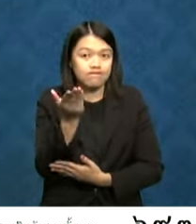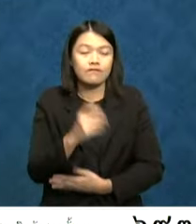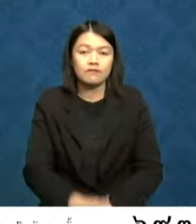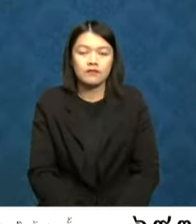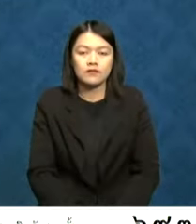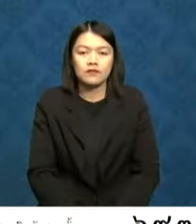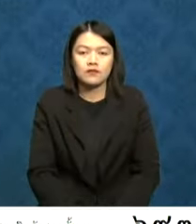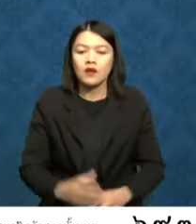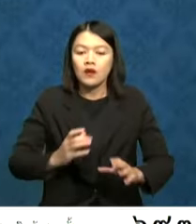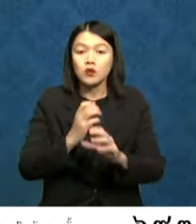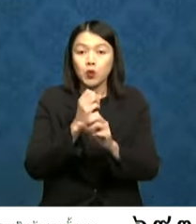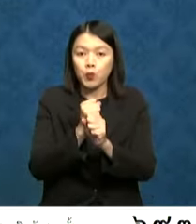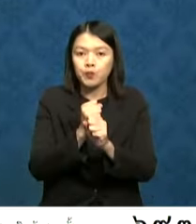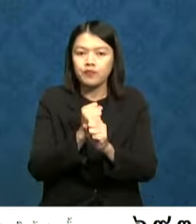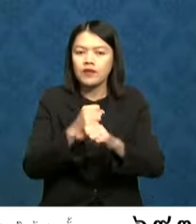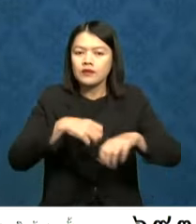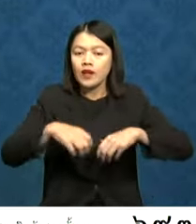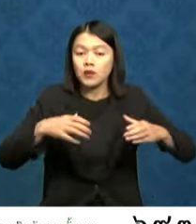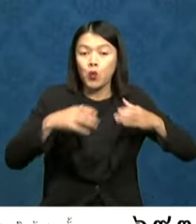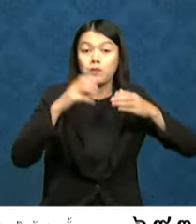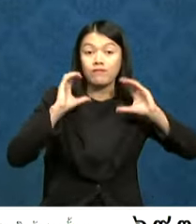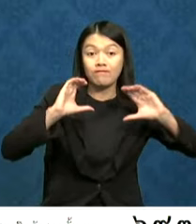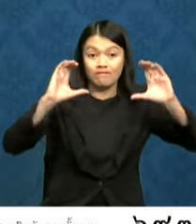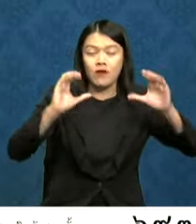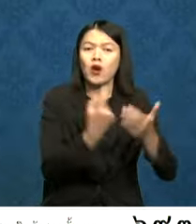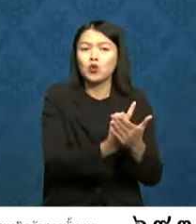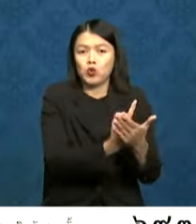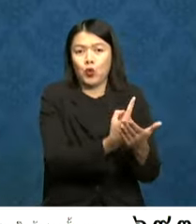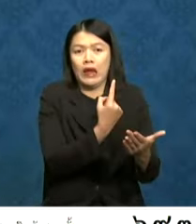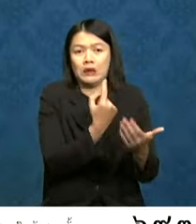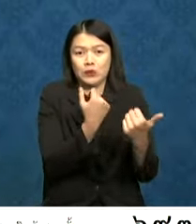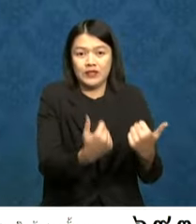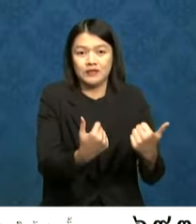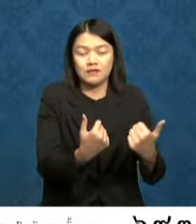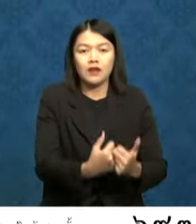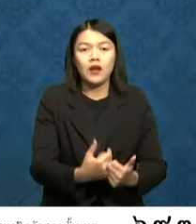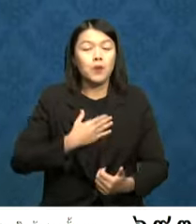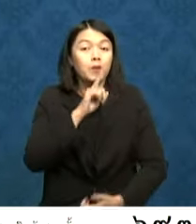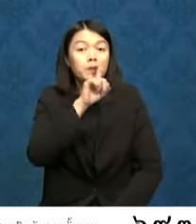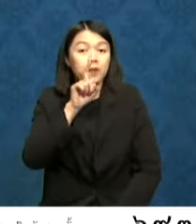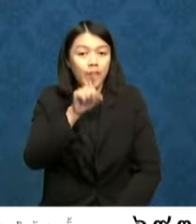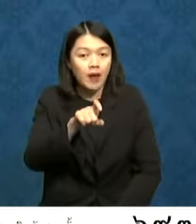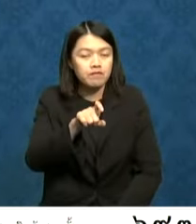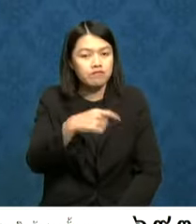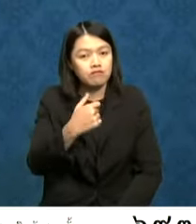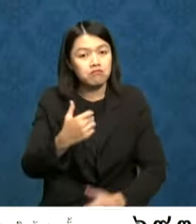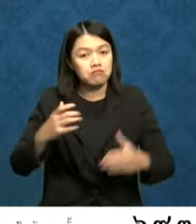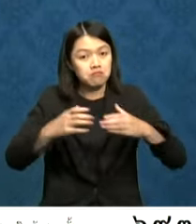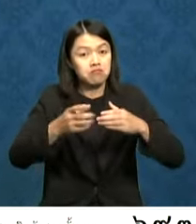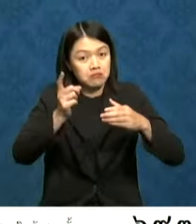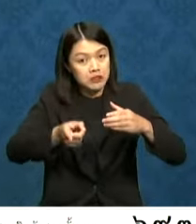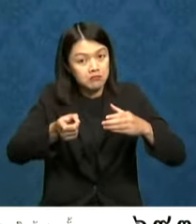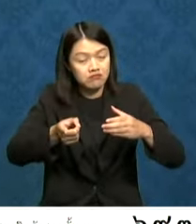ว่าผลลัพธ์ที่เกิดขึ้นในการจัดตั้งรัฐบาลตัวแทนในวันนี้ที่ผมตั้งคำถามว่าอาจจะไม่ใช่รัฐบาลตัว